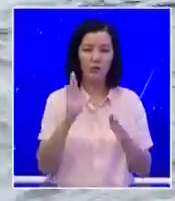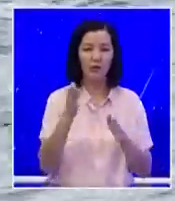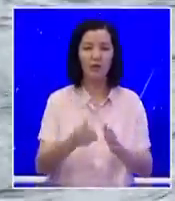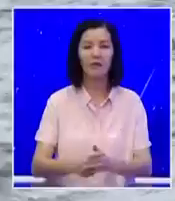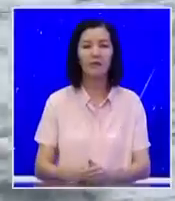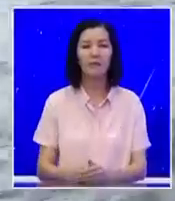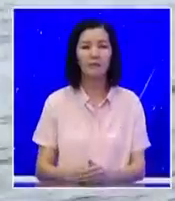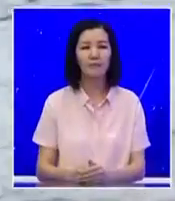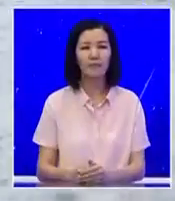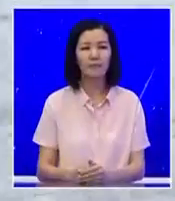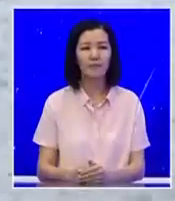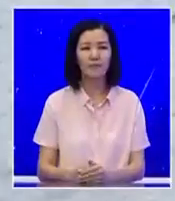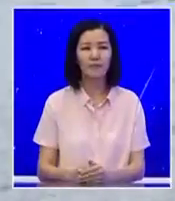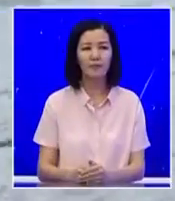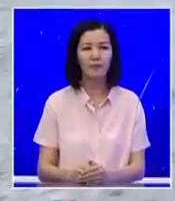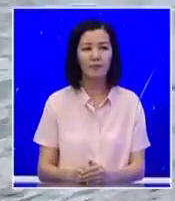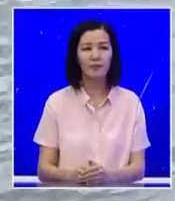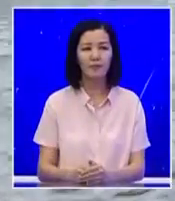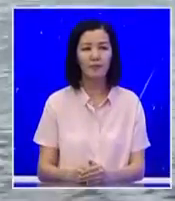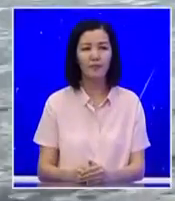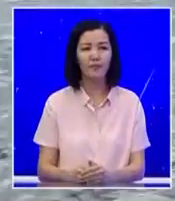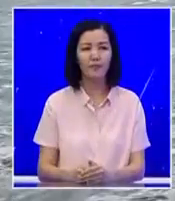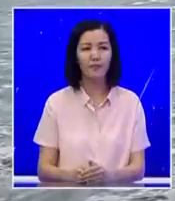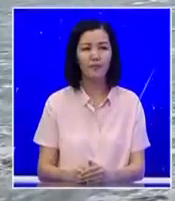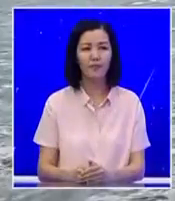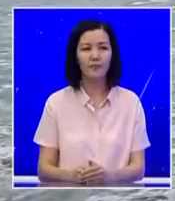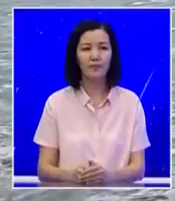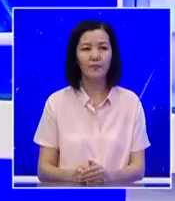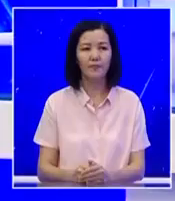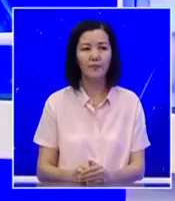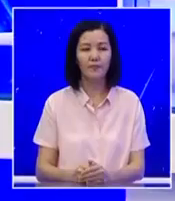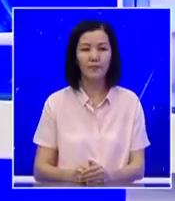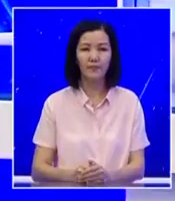Мұхамеджан, Абзал Нүсіп, Жетісу арнасы, Алакөл ауданынан.